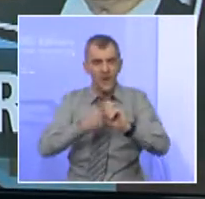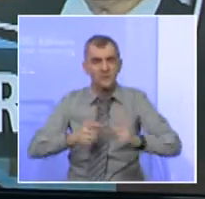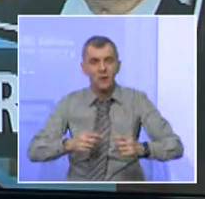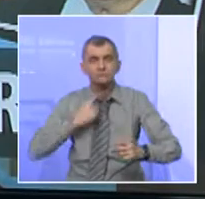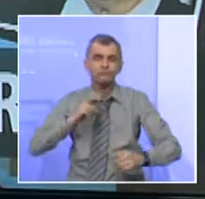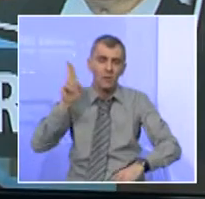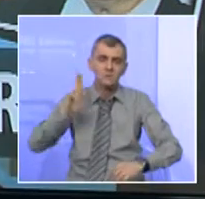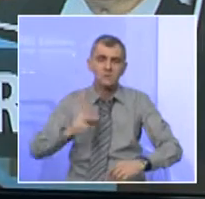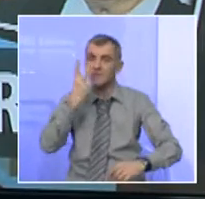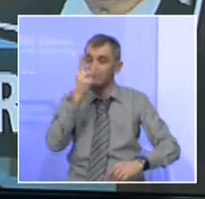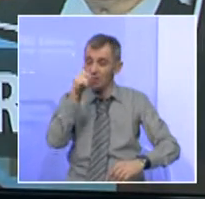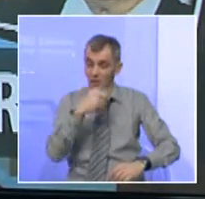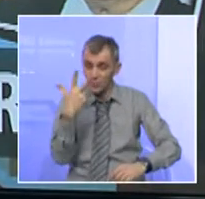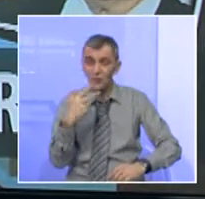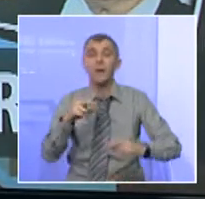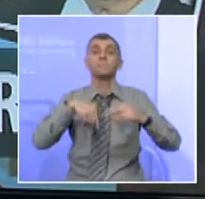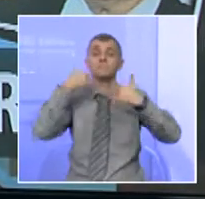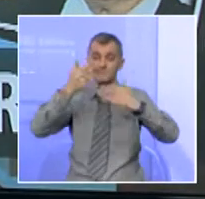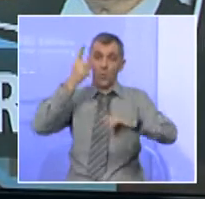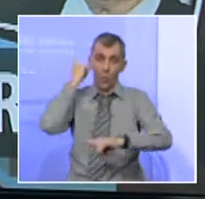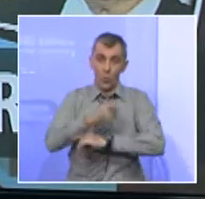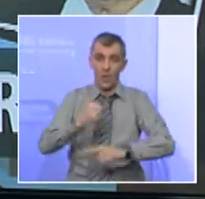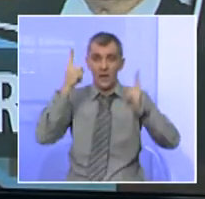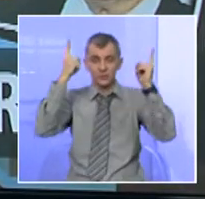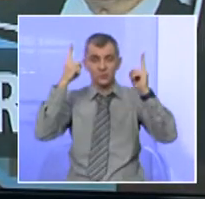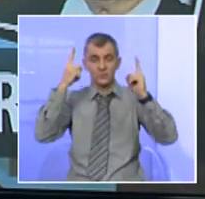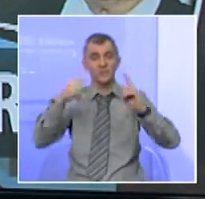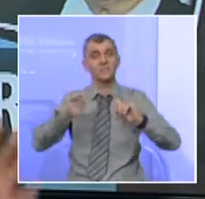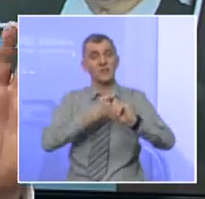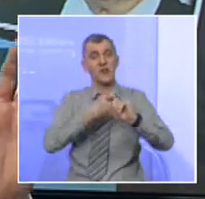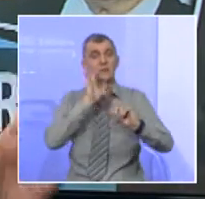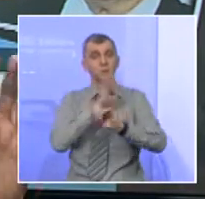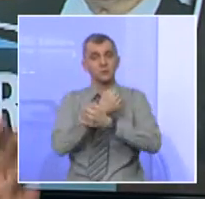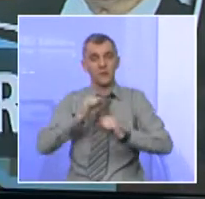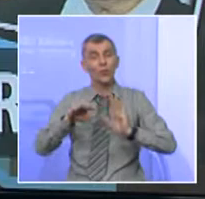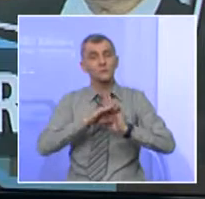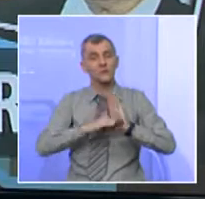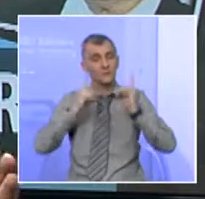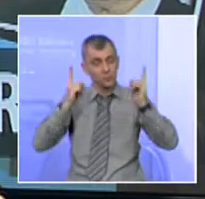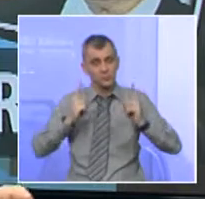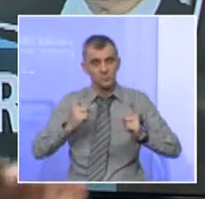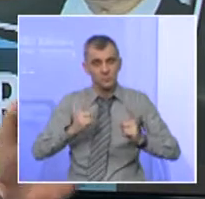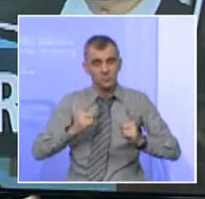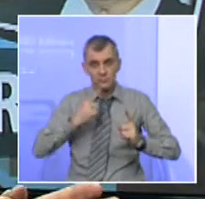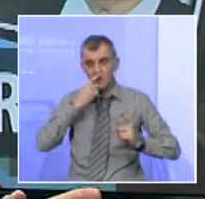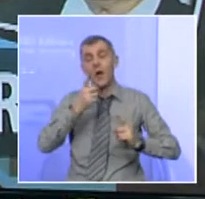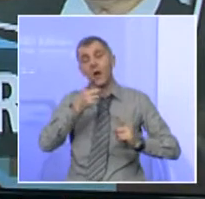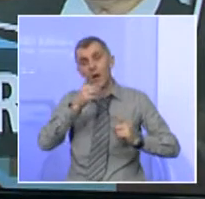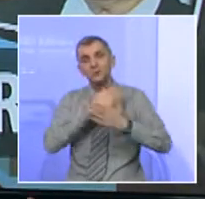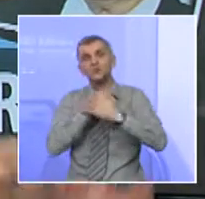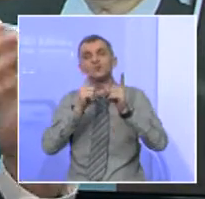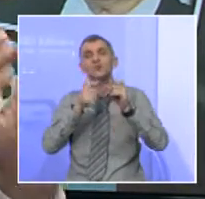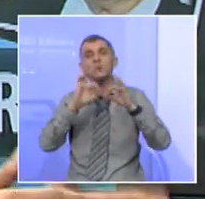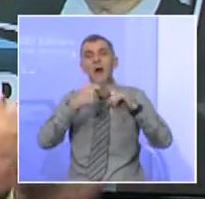pa odluka Ustavnog suda Federacije BiH. Govorim opet u onom smislu u kojem je gospodin Zubak govorio.